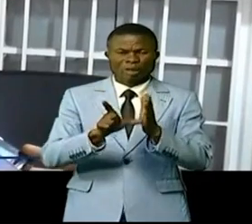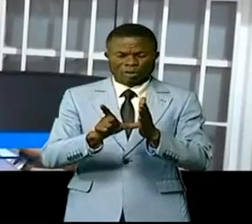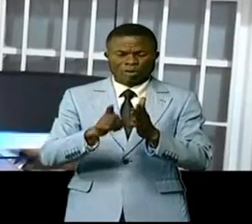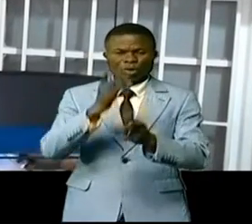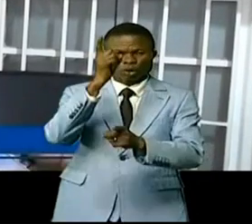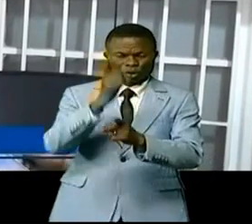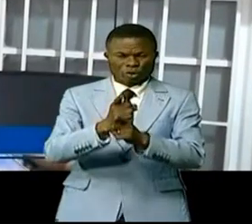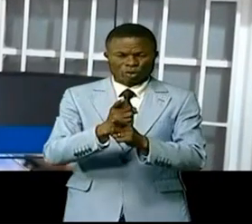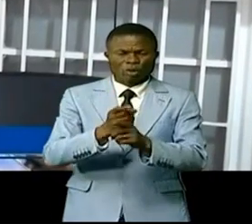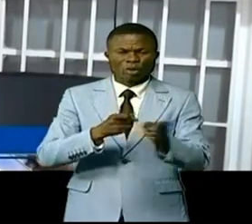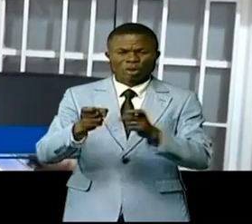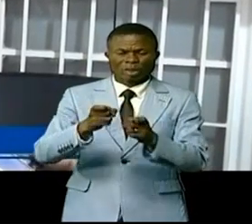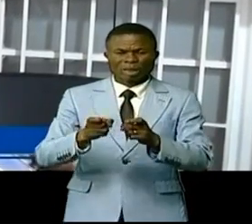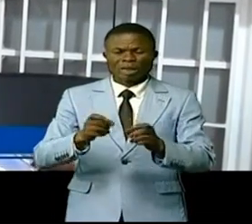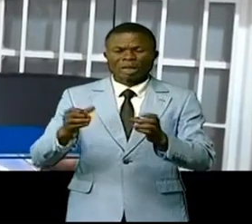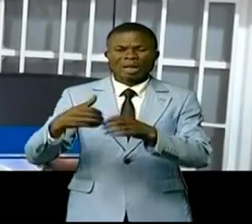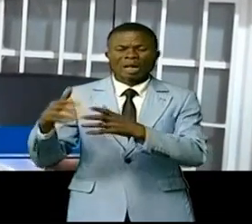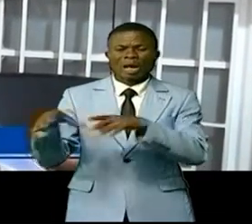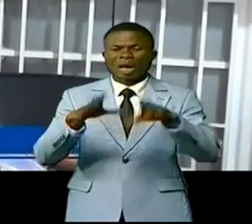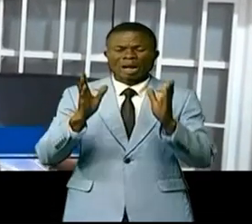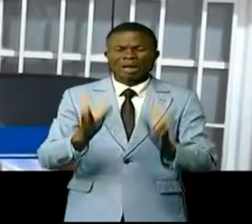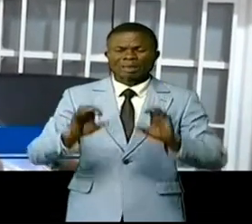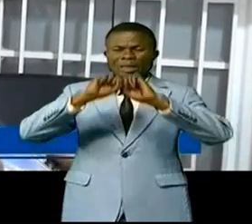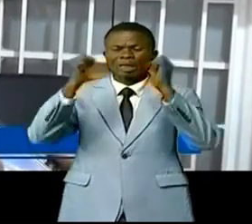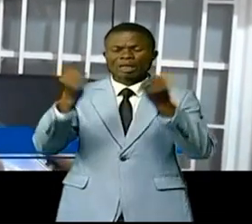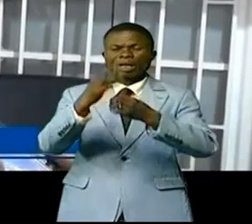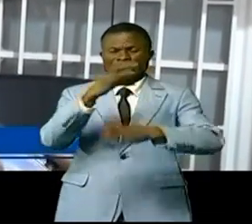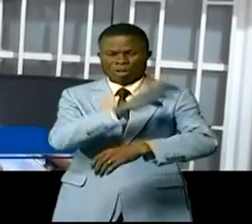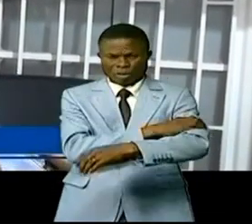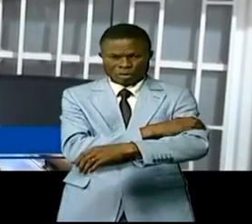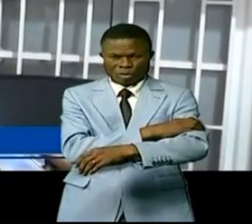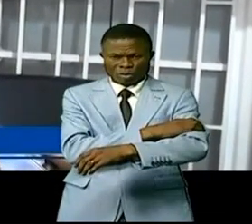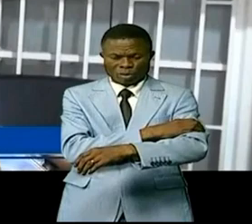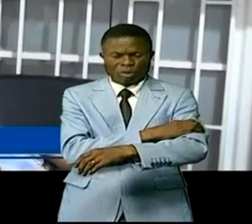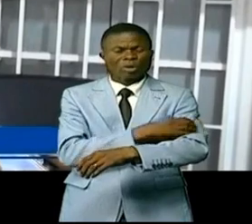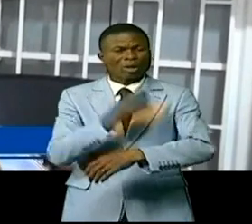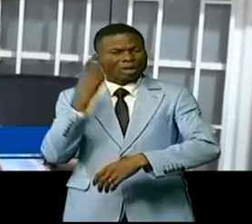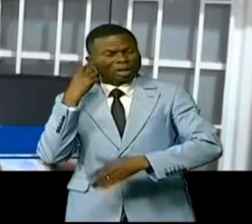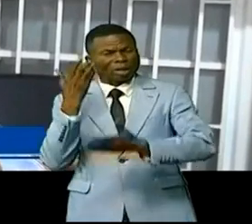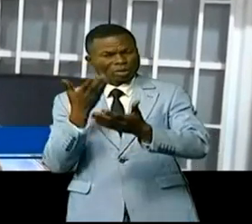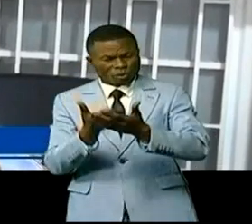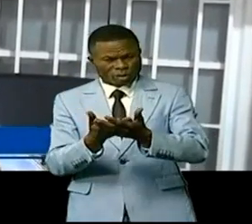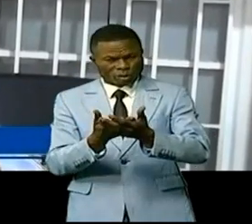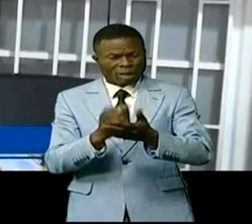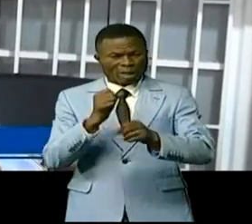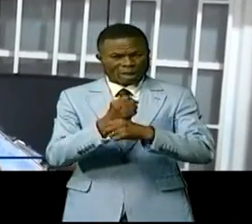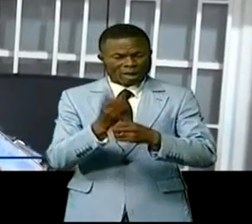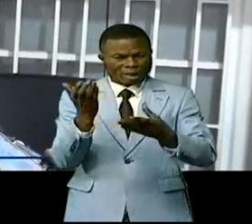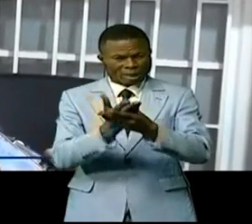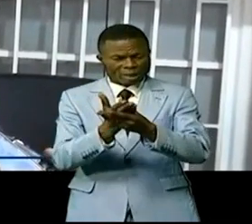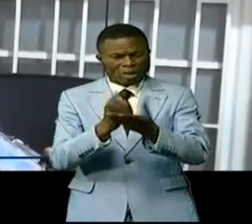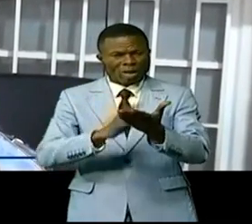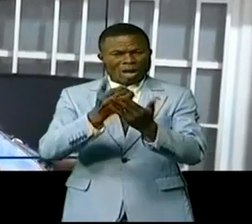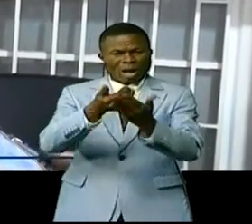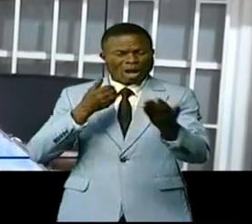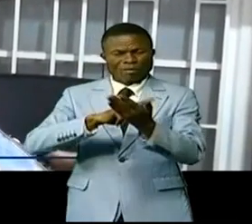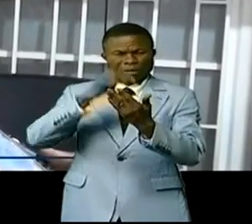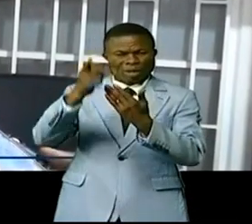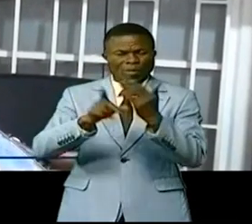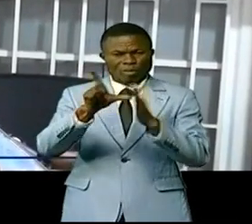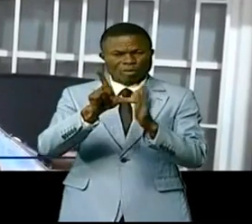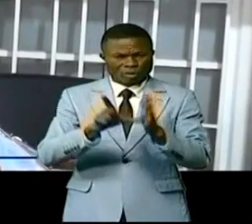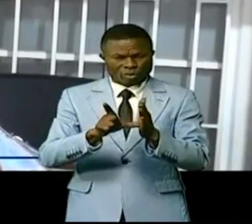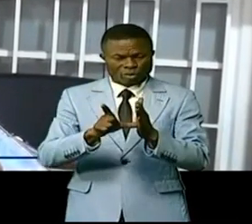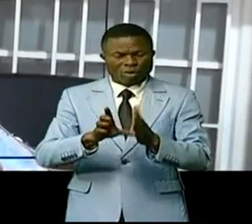BG, amener les acteurs de la société civile à mettre leurs inputs dans cet avant-projet de loi pour